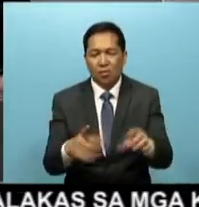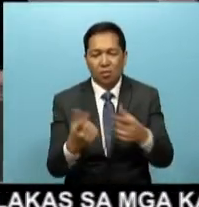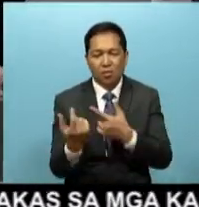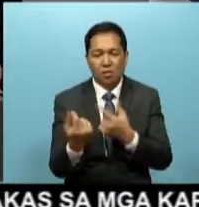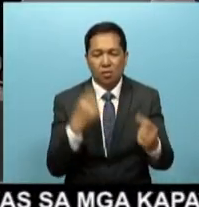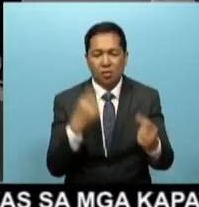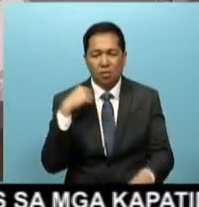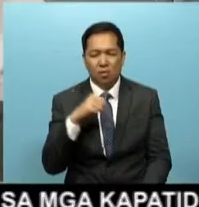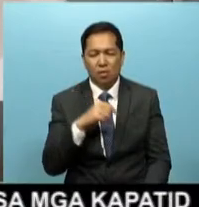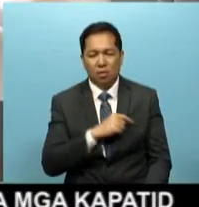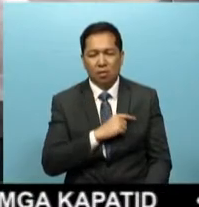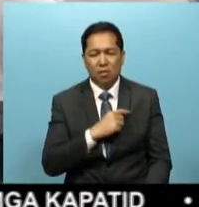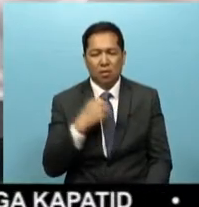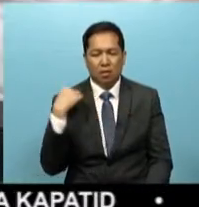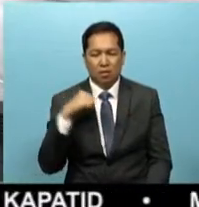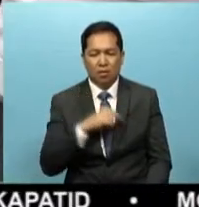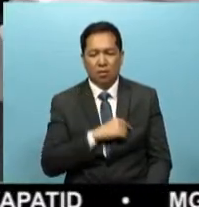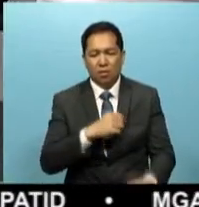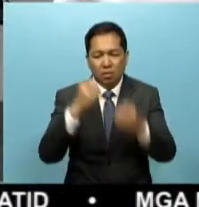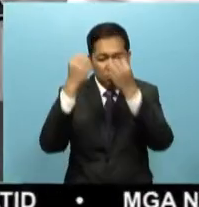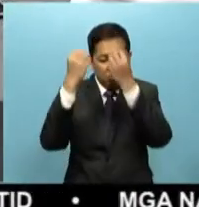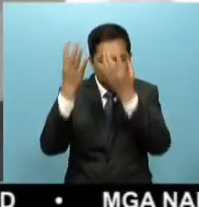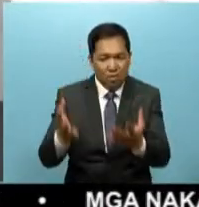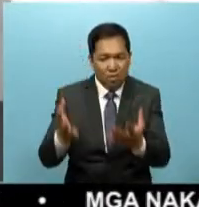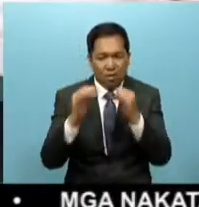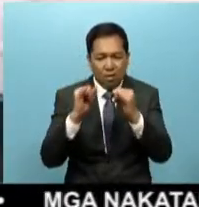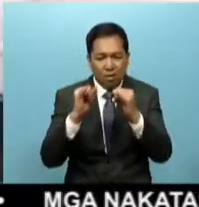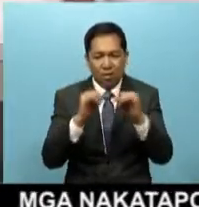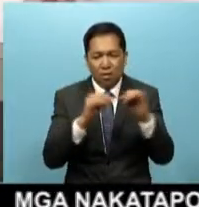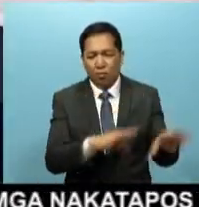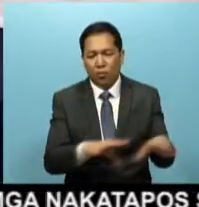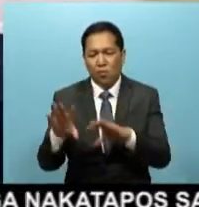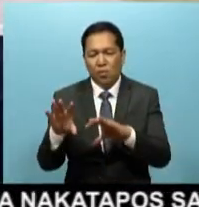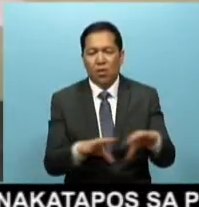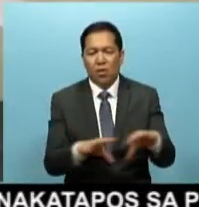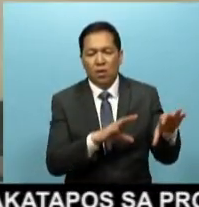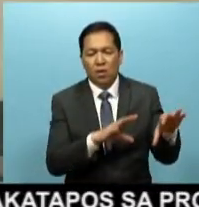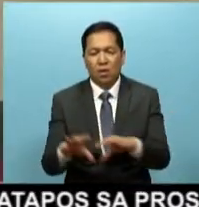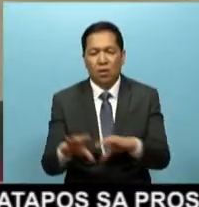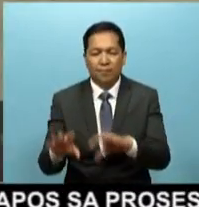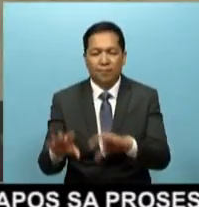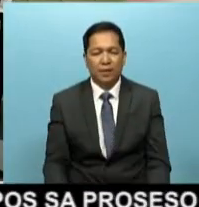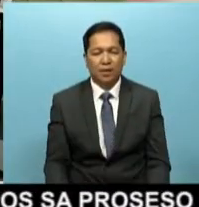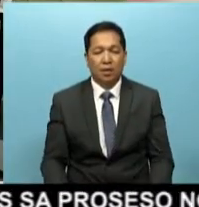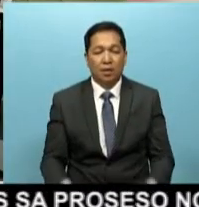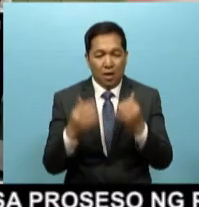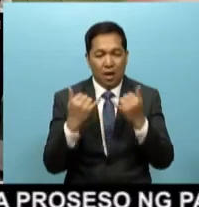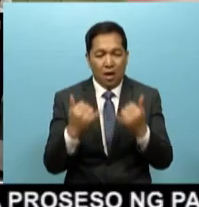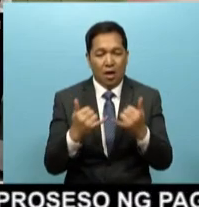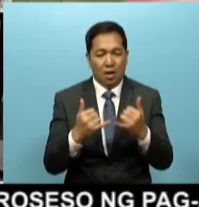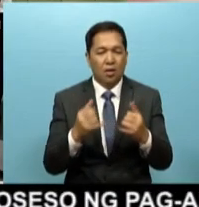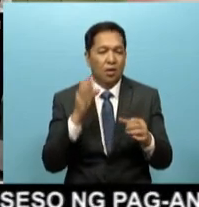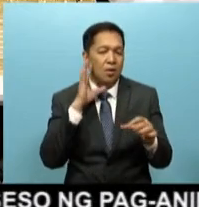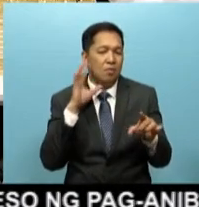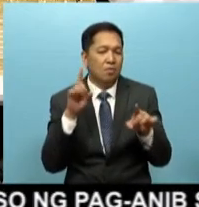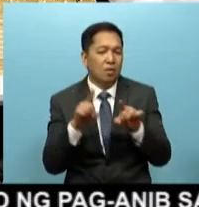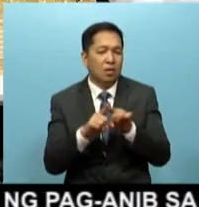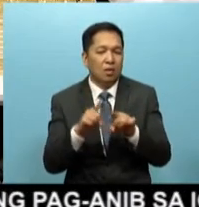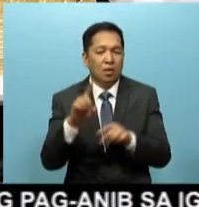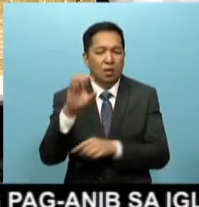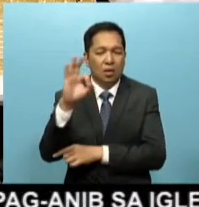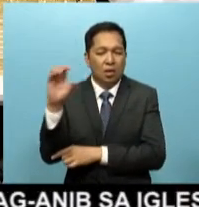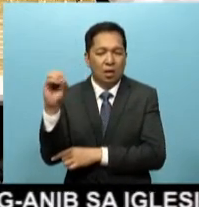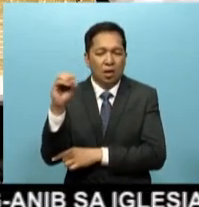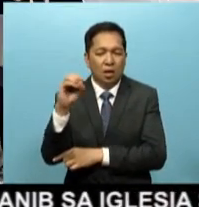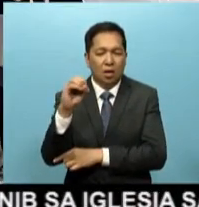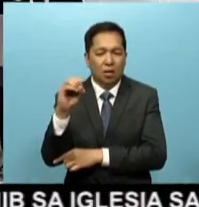haremos y cuáles son los pasos que tienen que seguir para participar en esta actividad. Ahora, los hermanos de las organizaciones de las familias